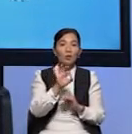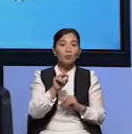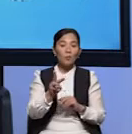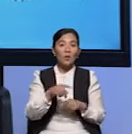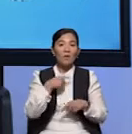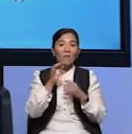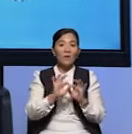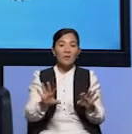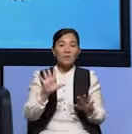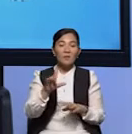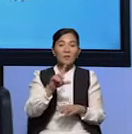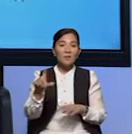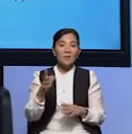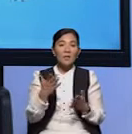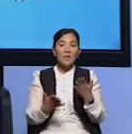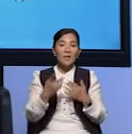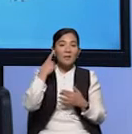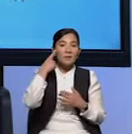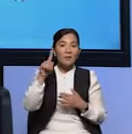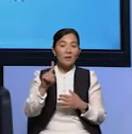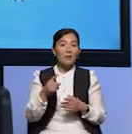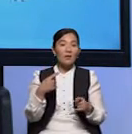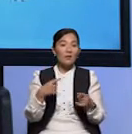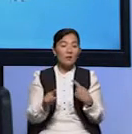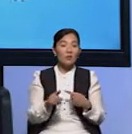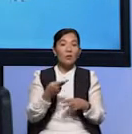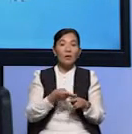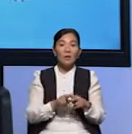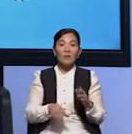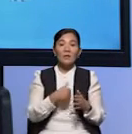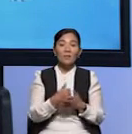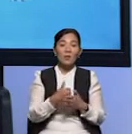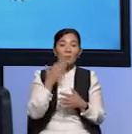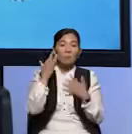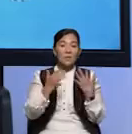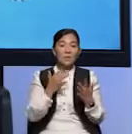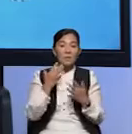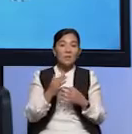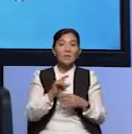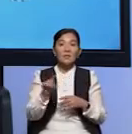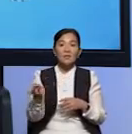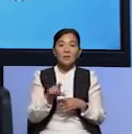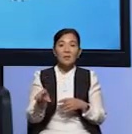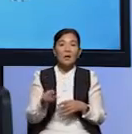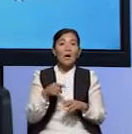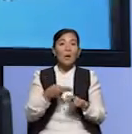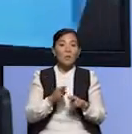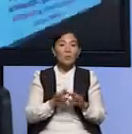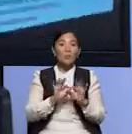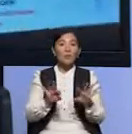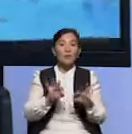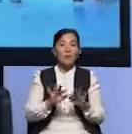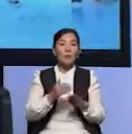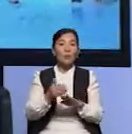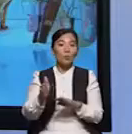чем говорится в тексте, или идея, иначе основная мысль текста. Об этом мы еще